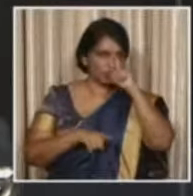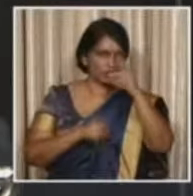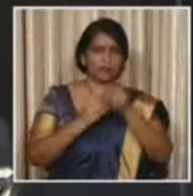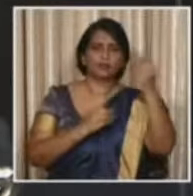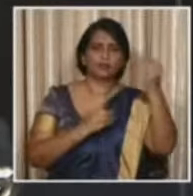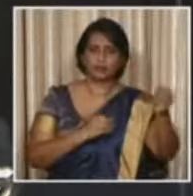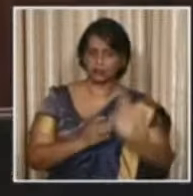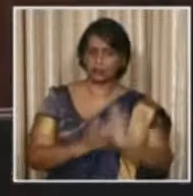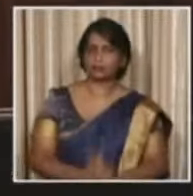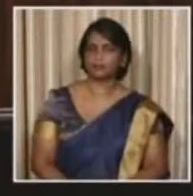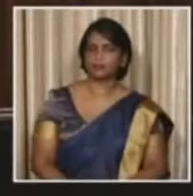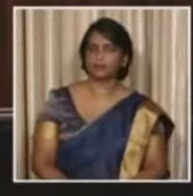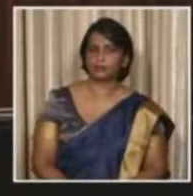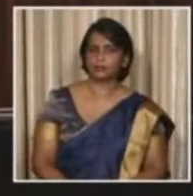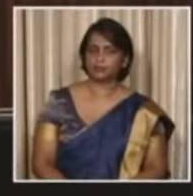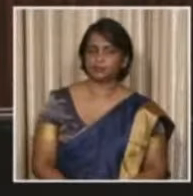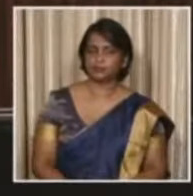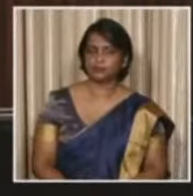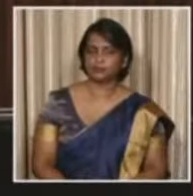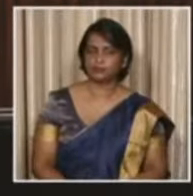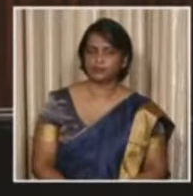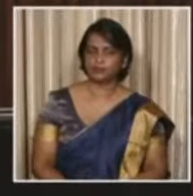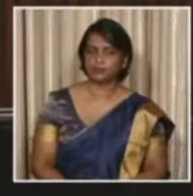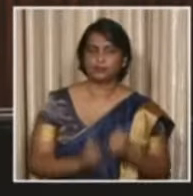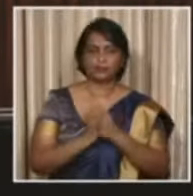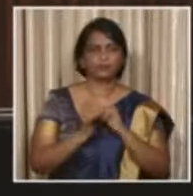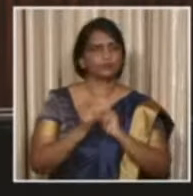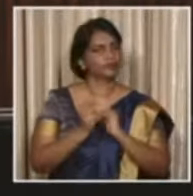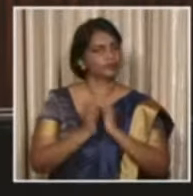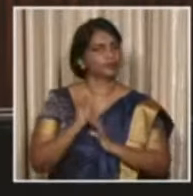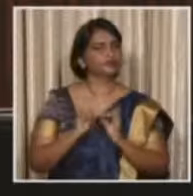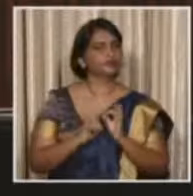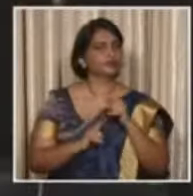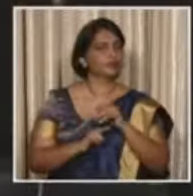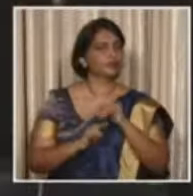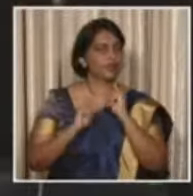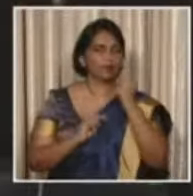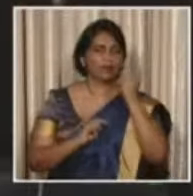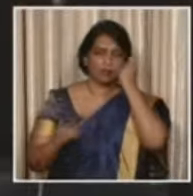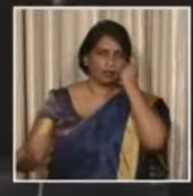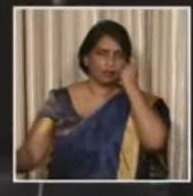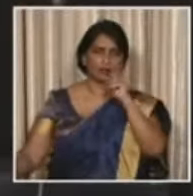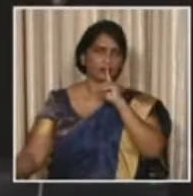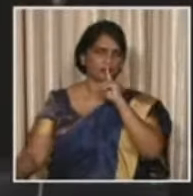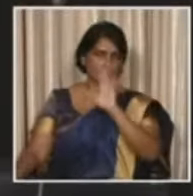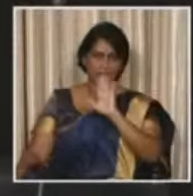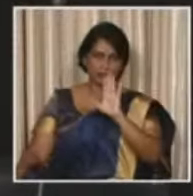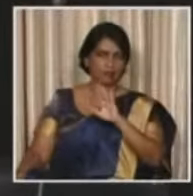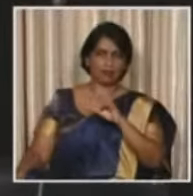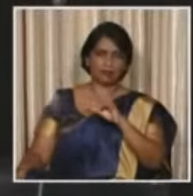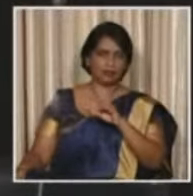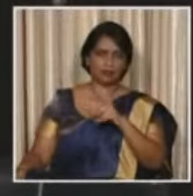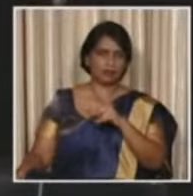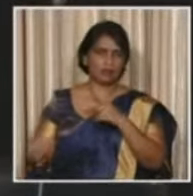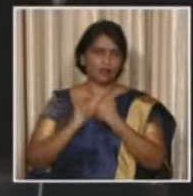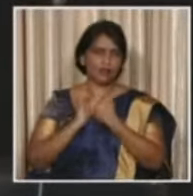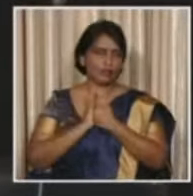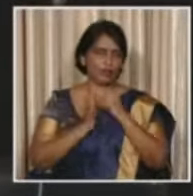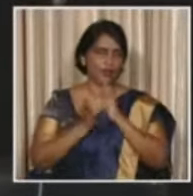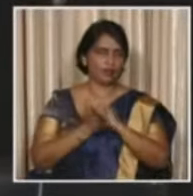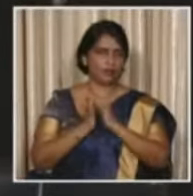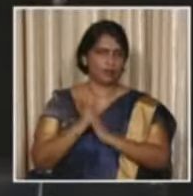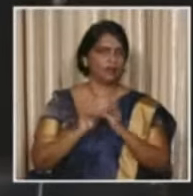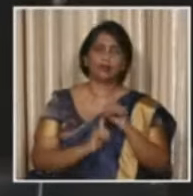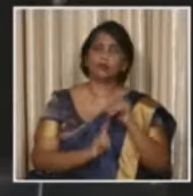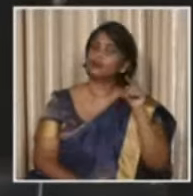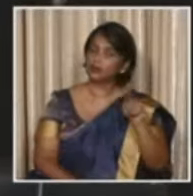තියෙනවා. ඔකේ, thank you. ගරු ශ්‍රේම සේමසිතුමා, ඔව්. මේ වැරදි අර්ථකථන කරන්න එපා ගරු හර්ෂ මන්තිතුමා.